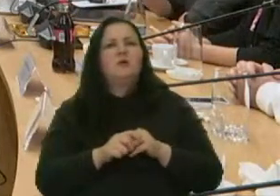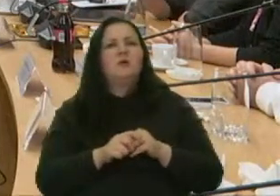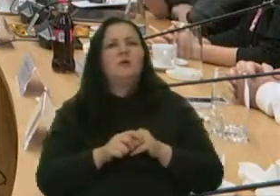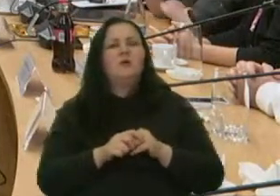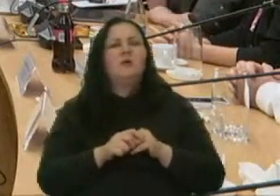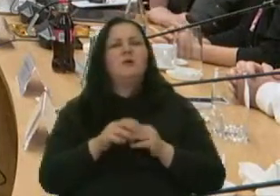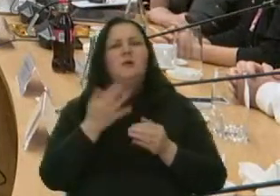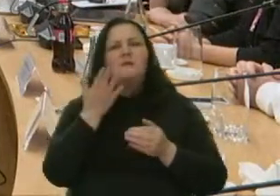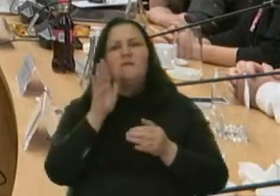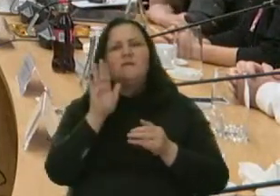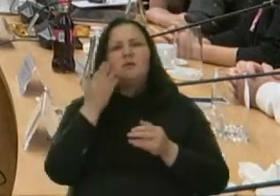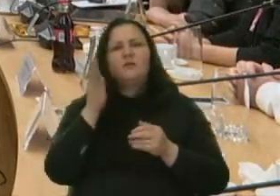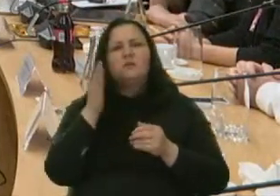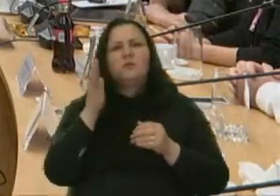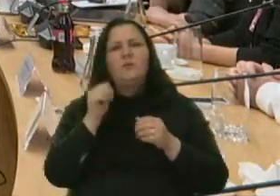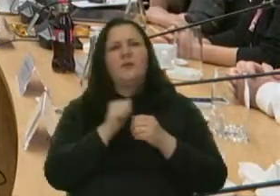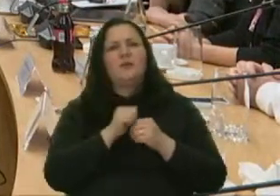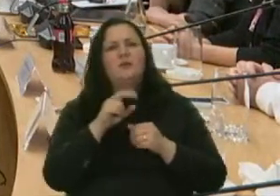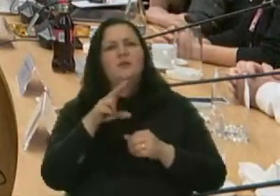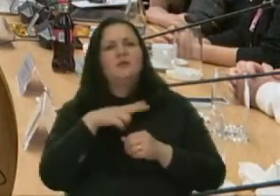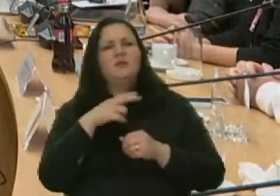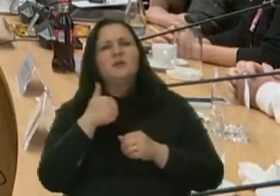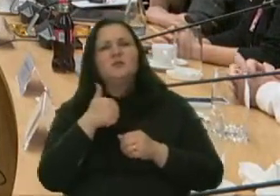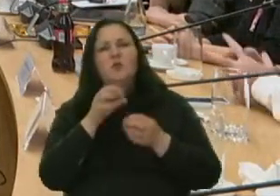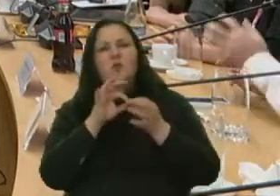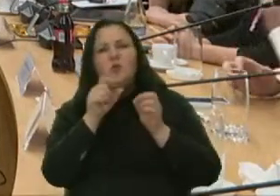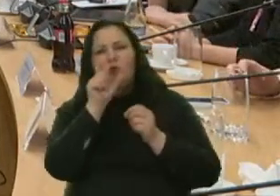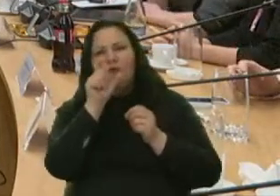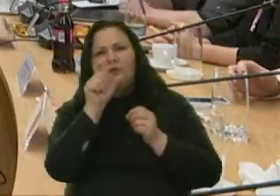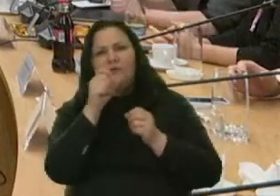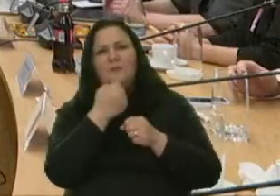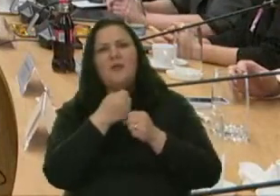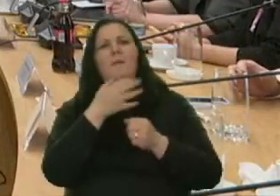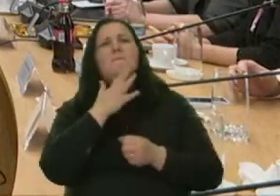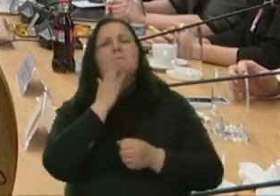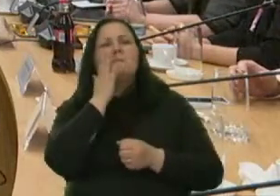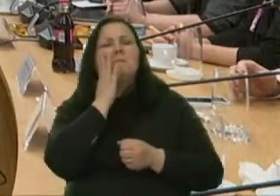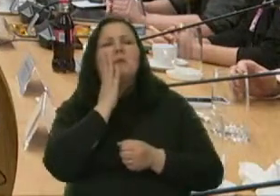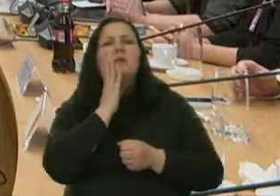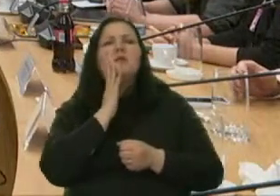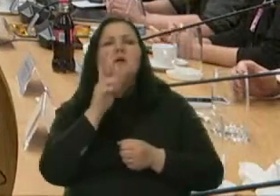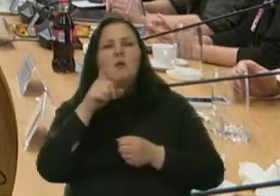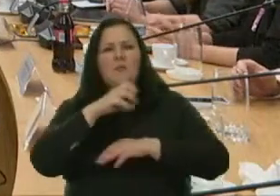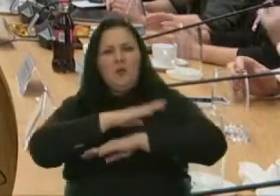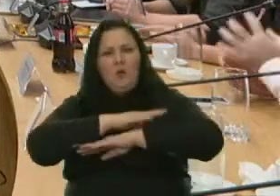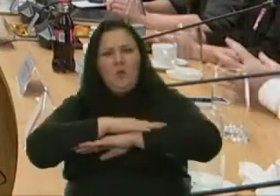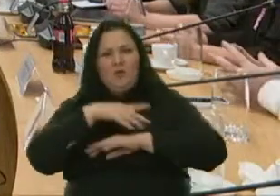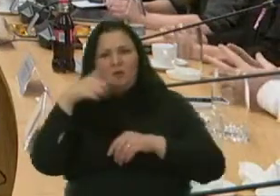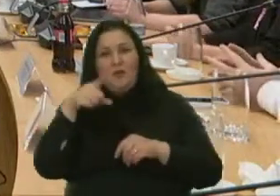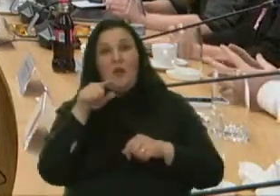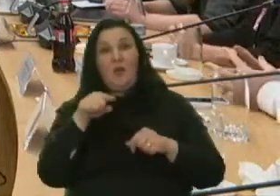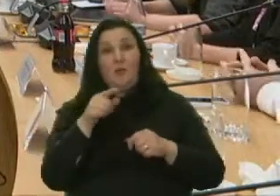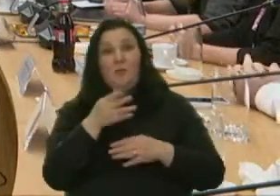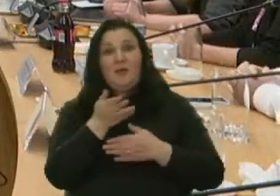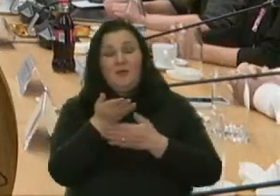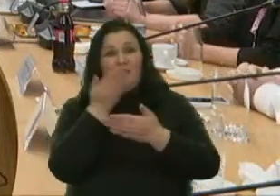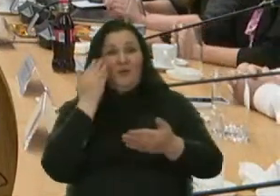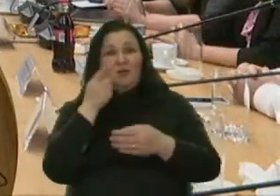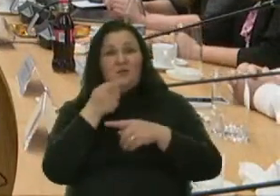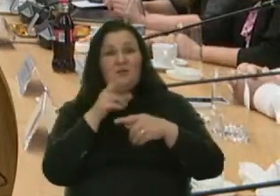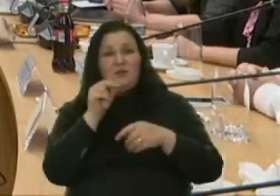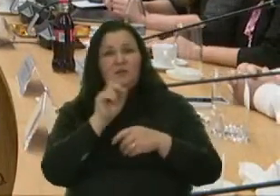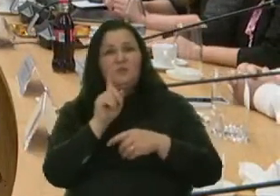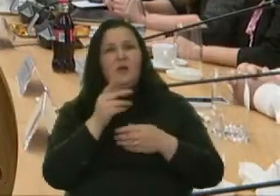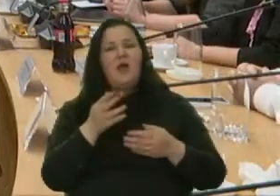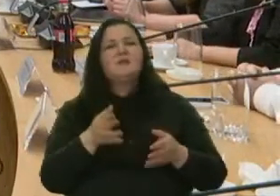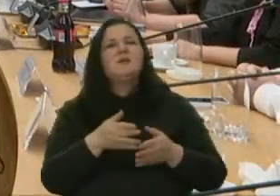este cred că un cuvânt prea blând în atitudinea pe care o aveți acum jumătate de oră lăudați colegii